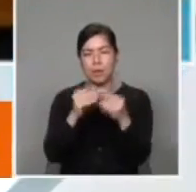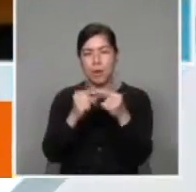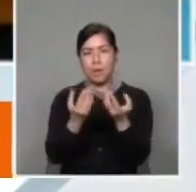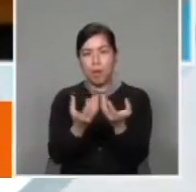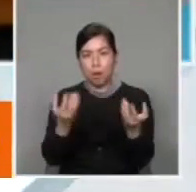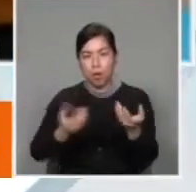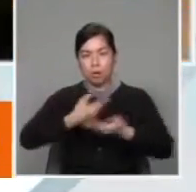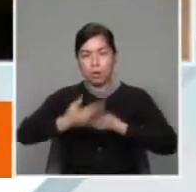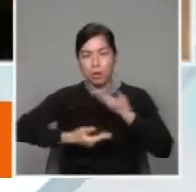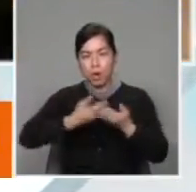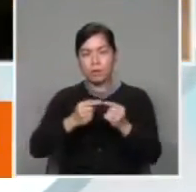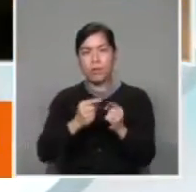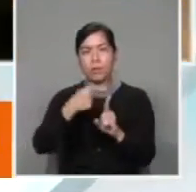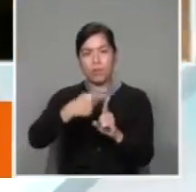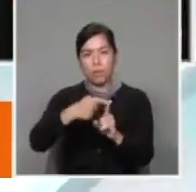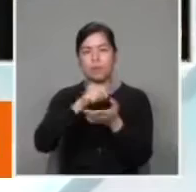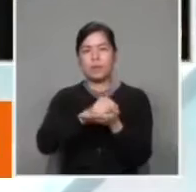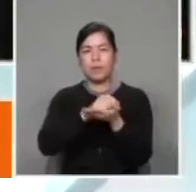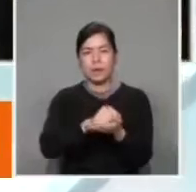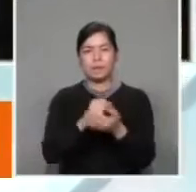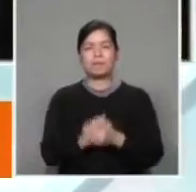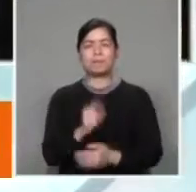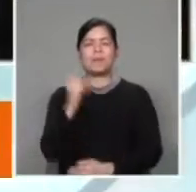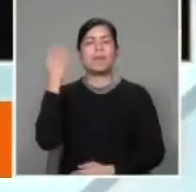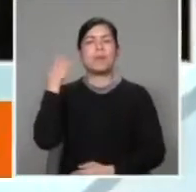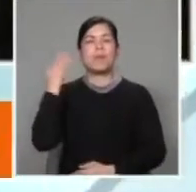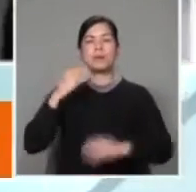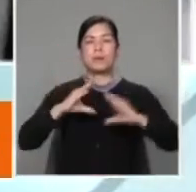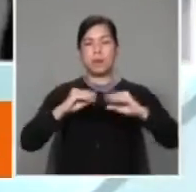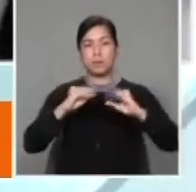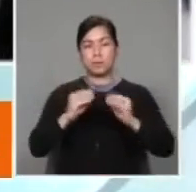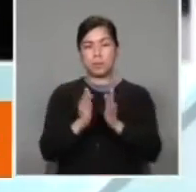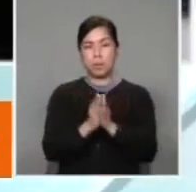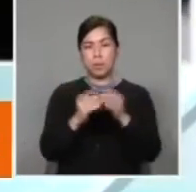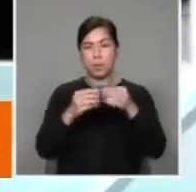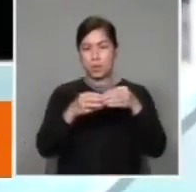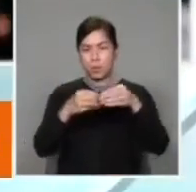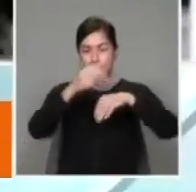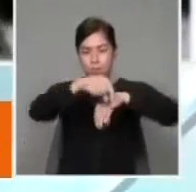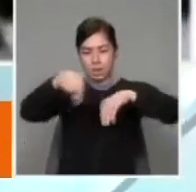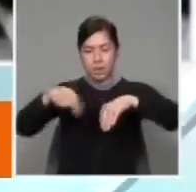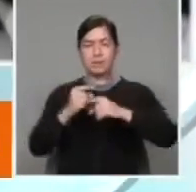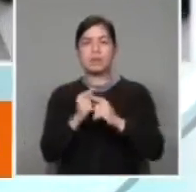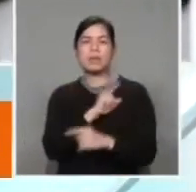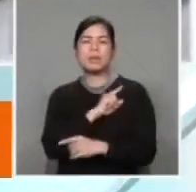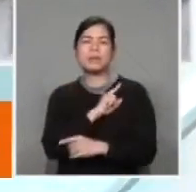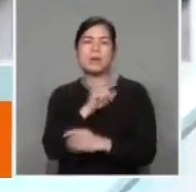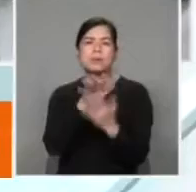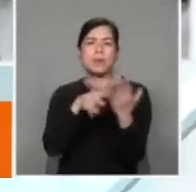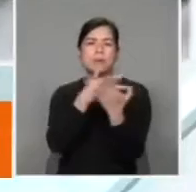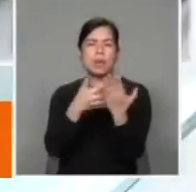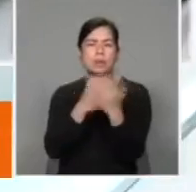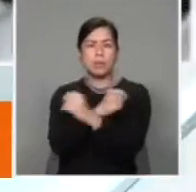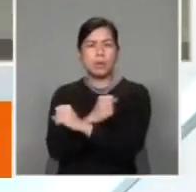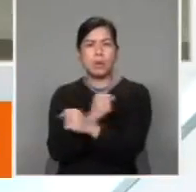การนะครับก็หลังจากที่เมื่อวานนี้นะครับได้มีการประชุมร่วมกันกับหน่วยงานที่เกี่ยวข้องและกำหนดมาตรการควบคุ